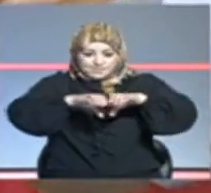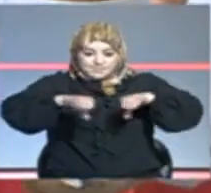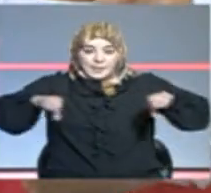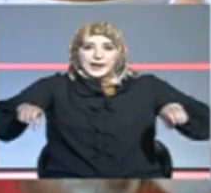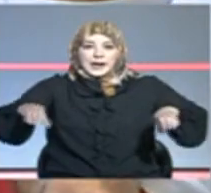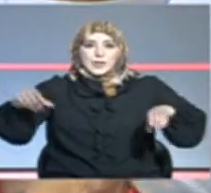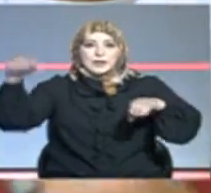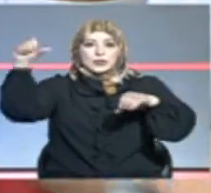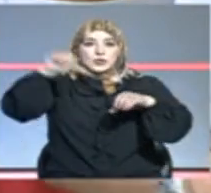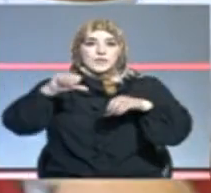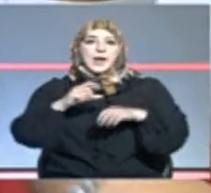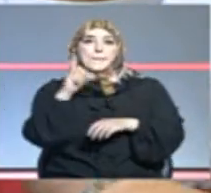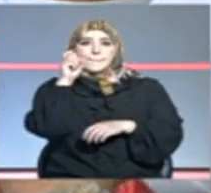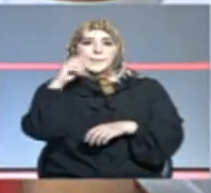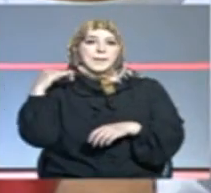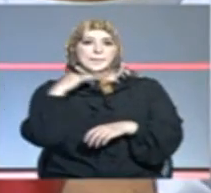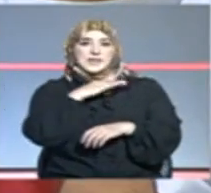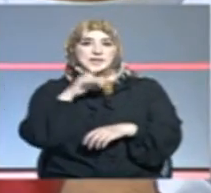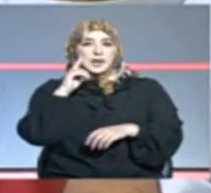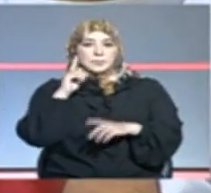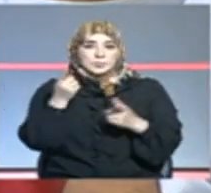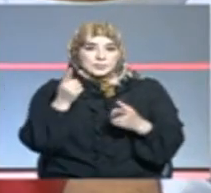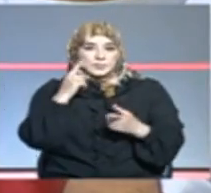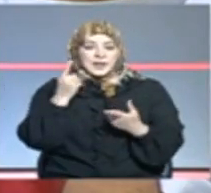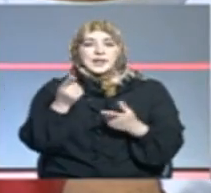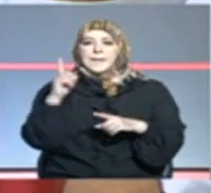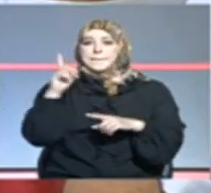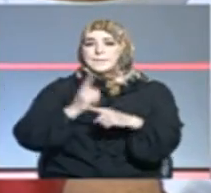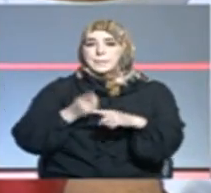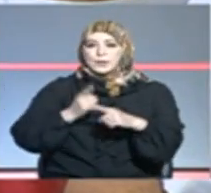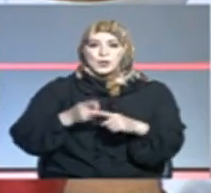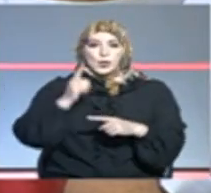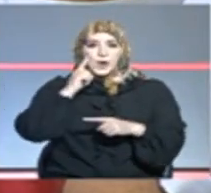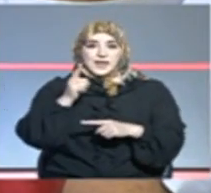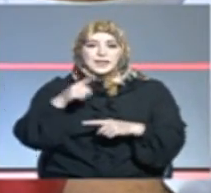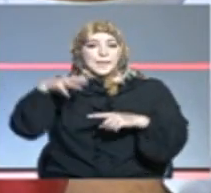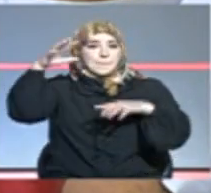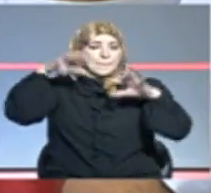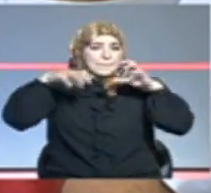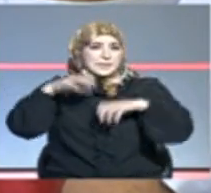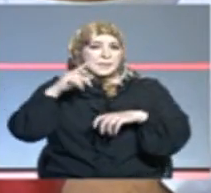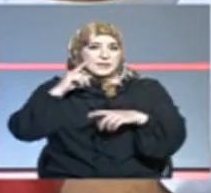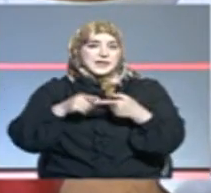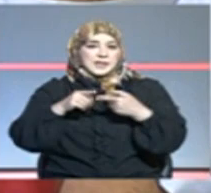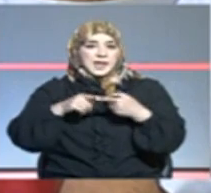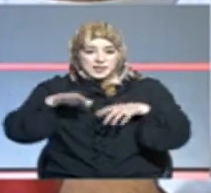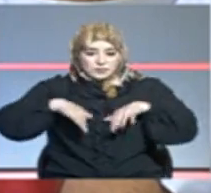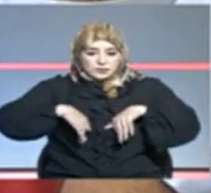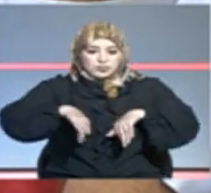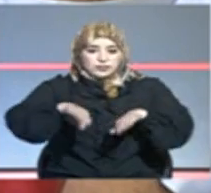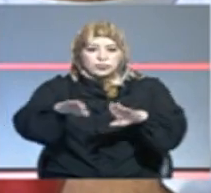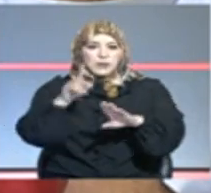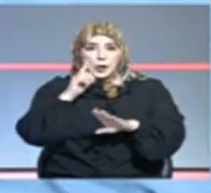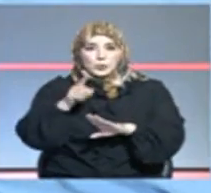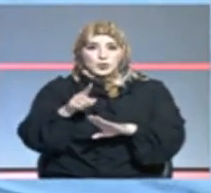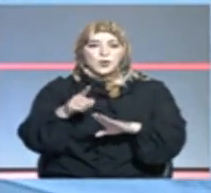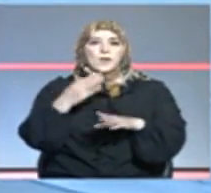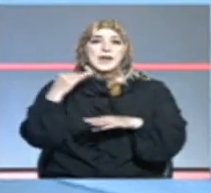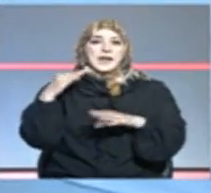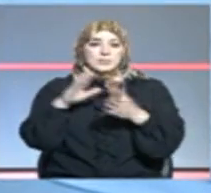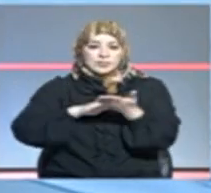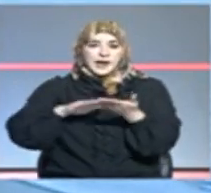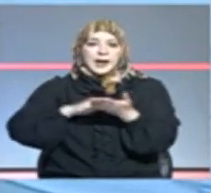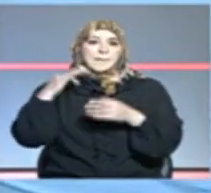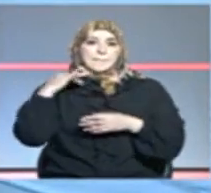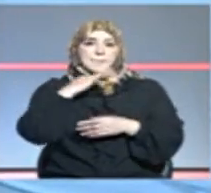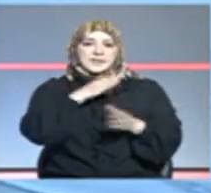نتاع الضخ نتاعك الا عن طريق مجاري المياه الامطار. معقول هذا يعني يتلوث في الارض؟